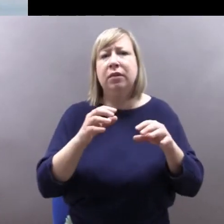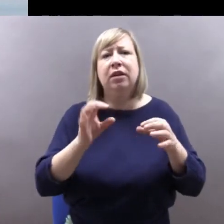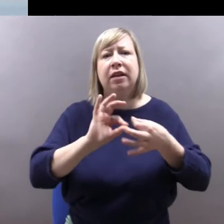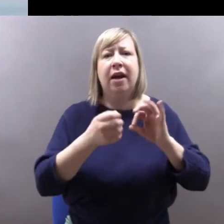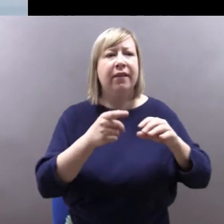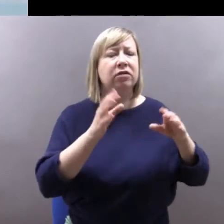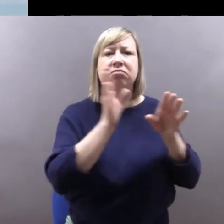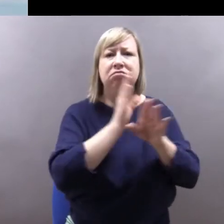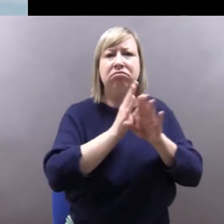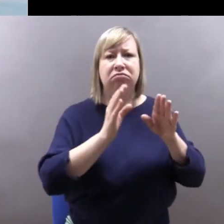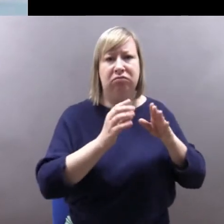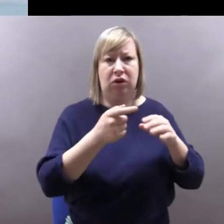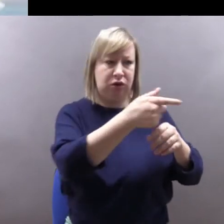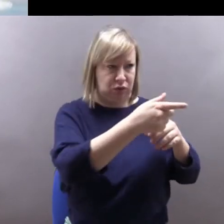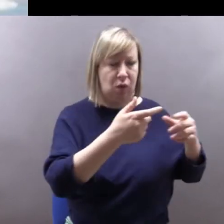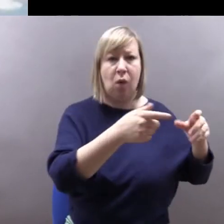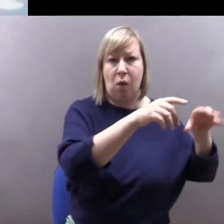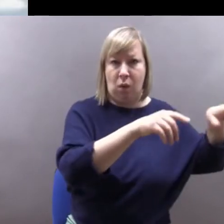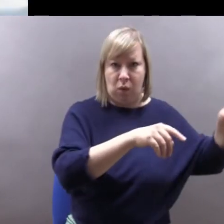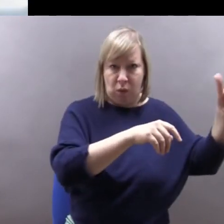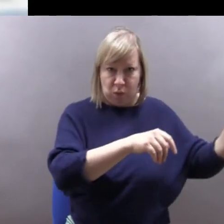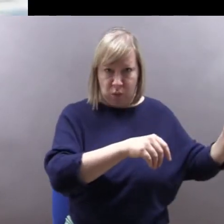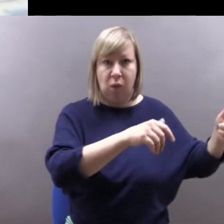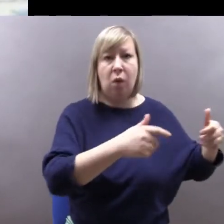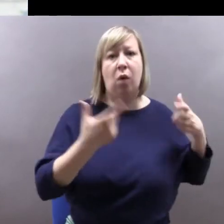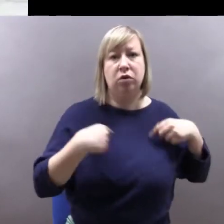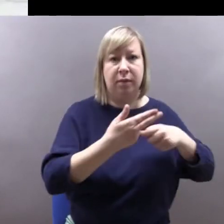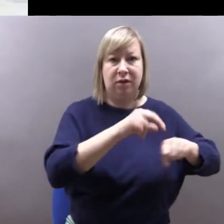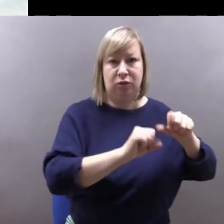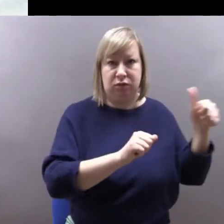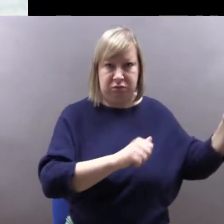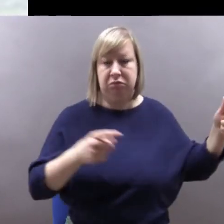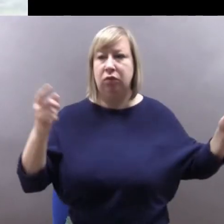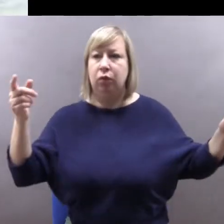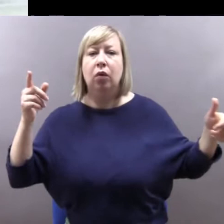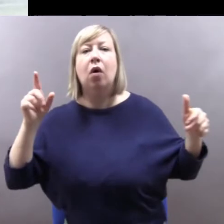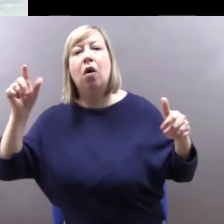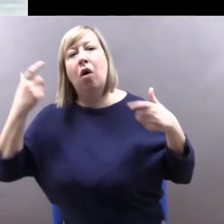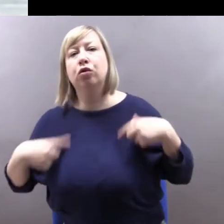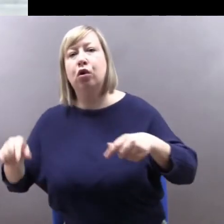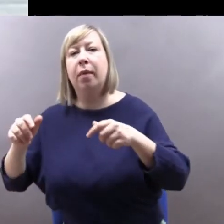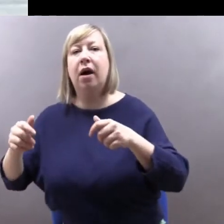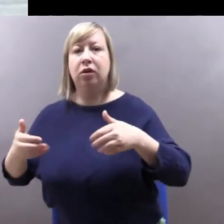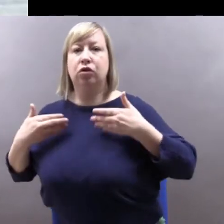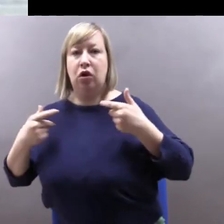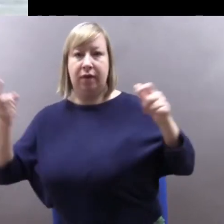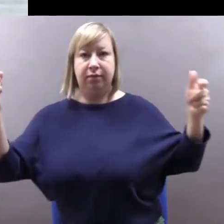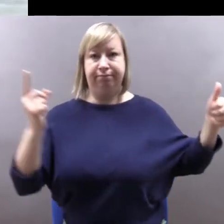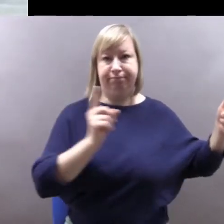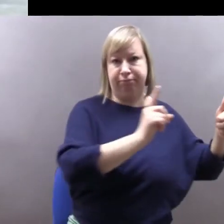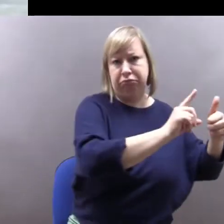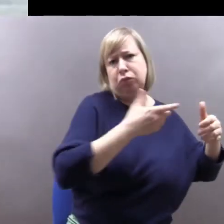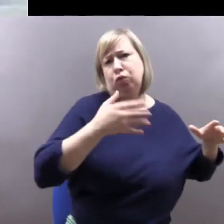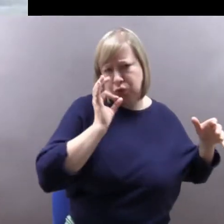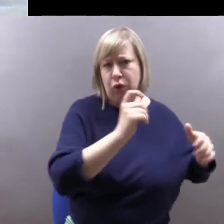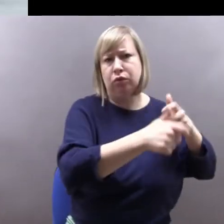zewnątrz i pomogą. Natomiast to prowadzi trochę do wykluczenia społecznego, można by ująć. Tak? No bo generalnie